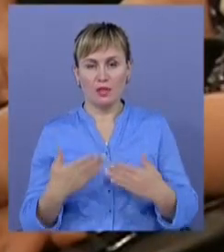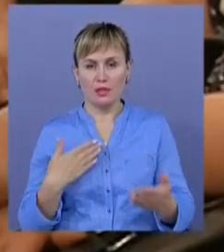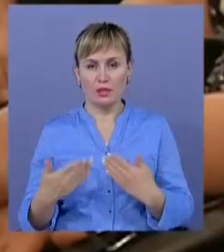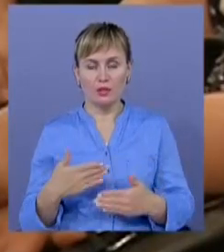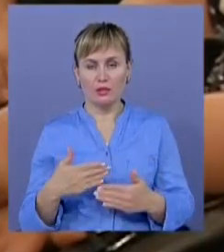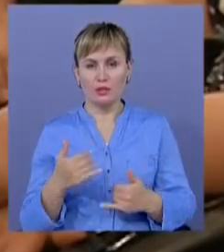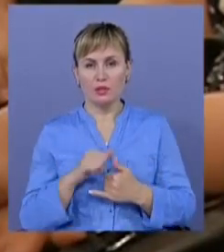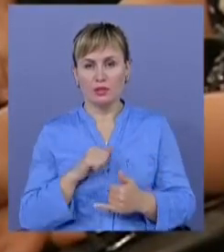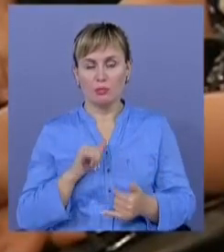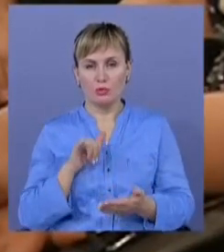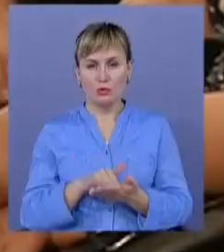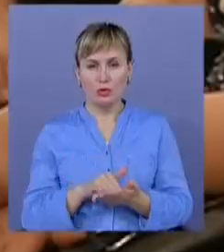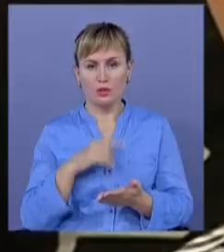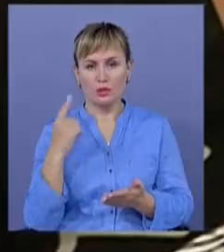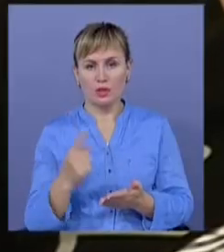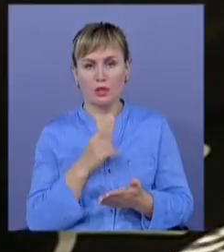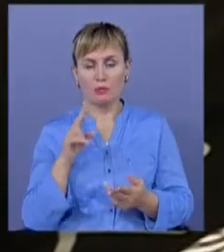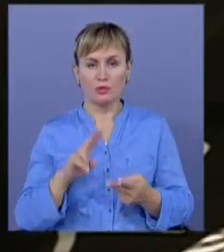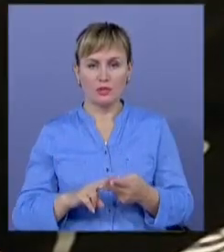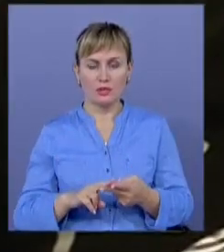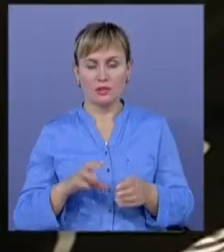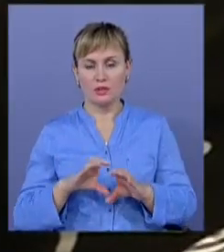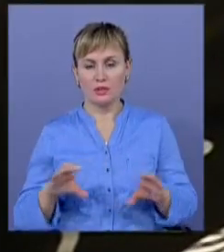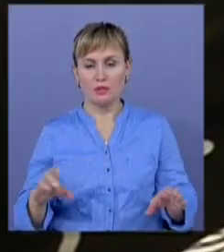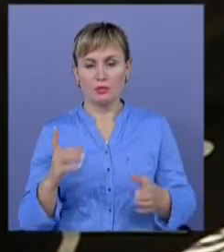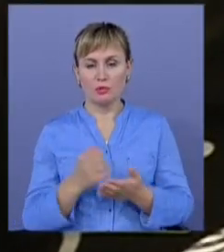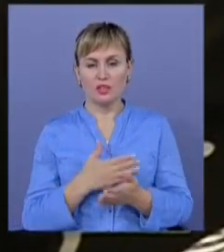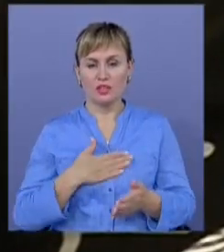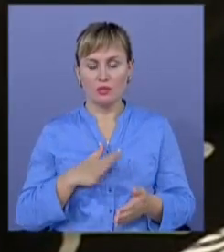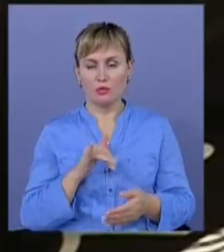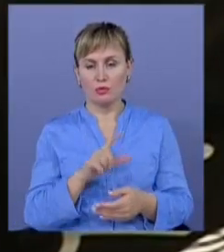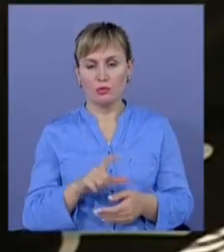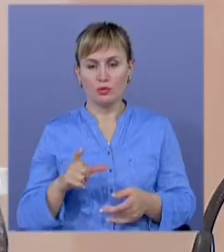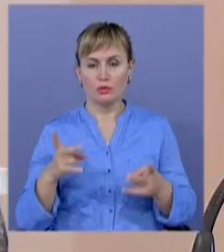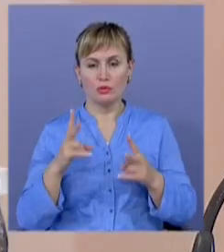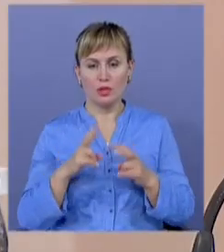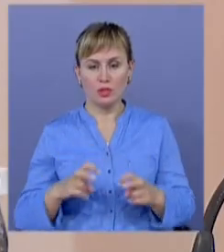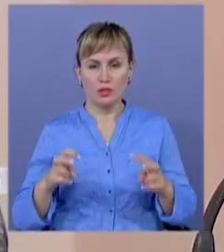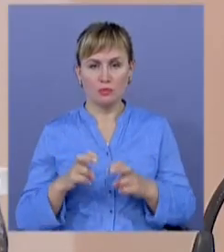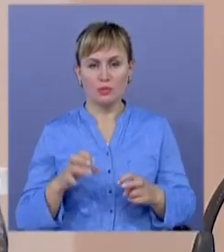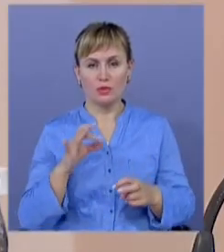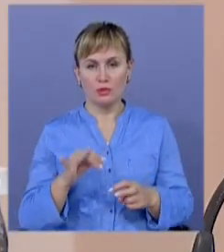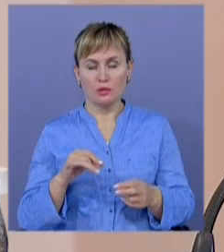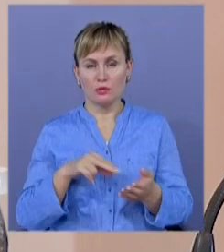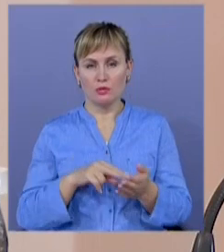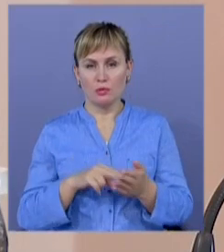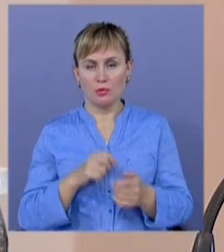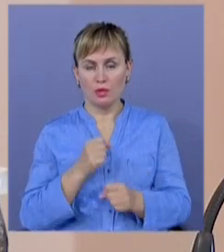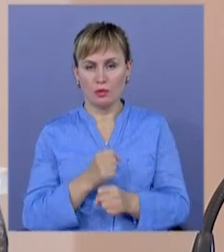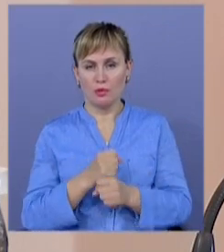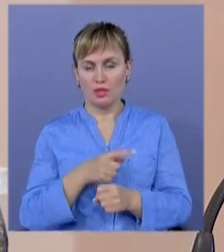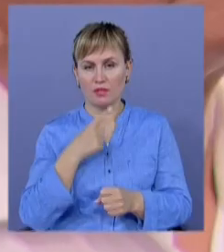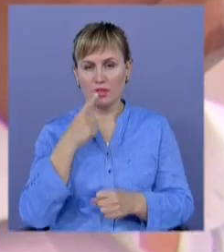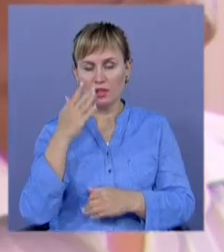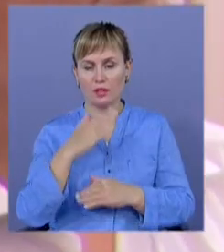Поставщики услуг сами устанавливают тарифы на подключение к сетям, что вызывает недовольство у людей. Нужно разобраться и унифицировать стоимость этих работ, считает